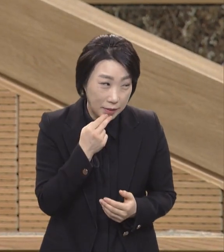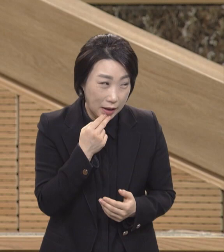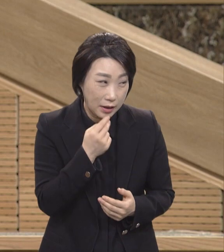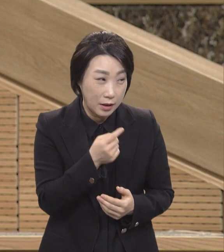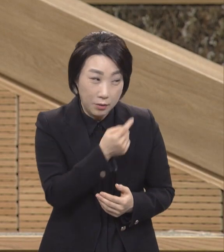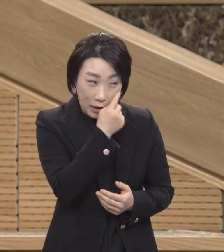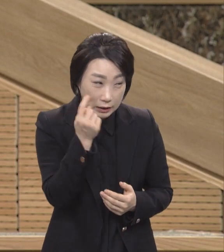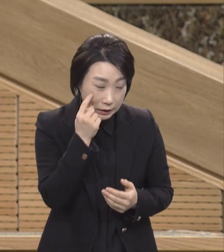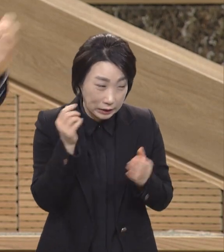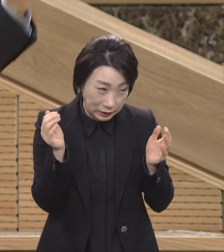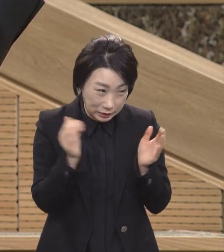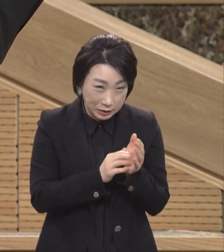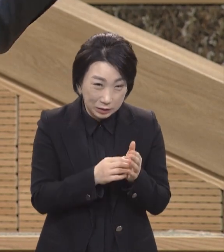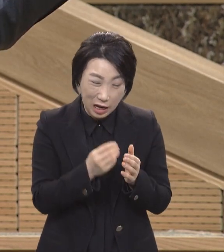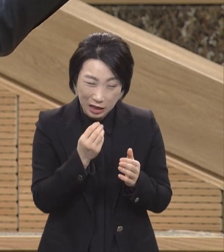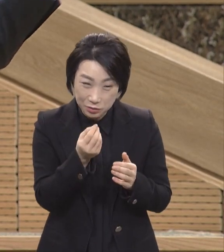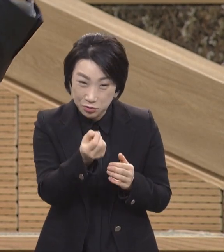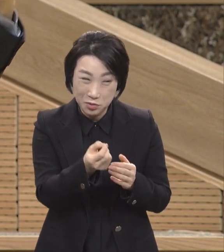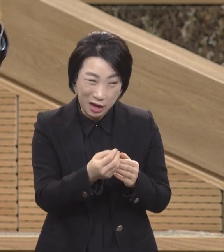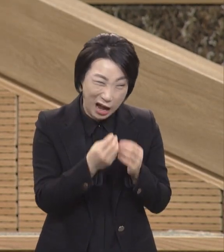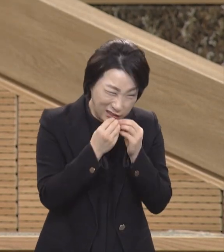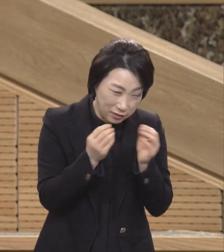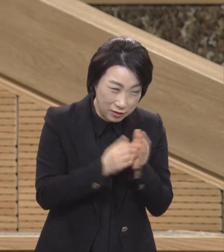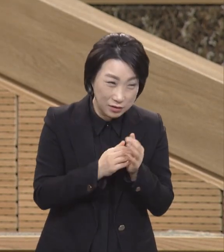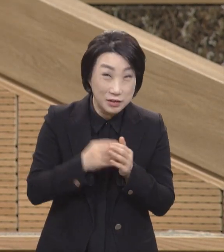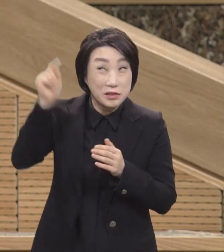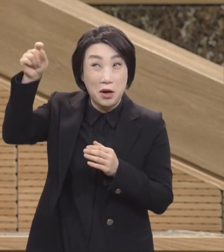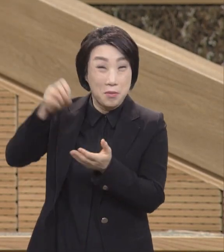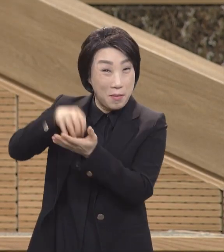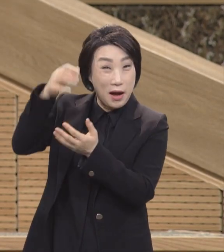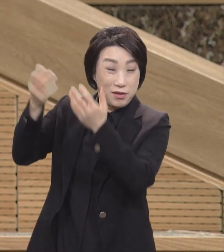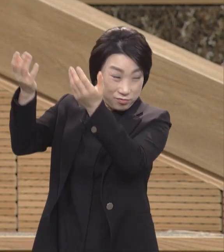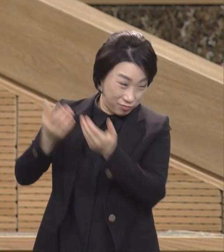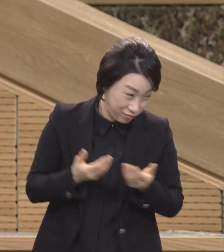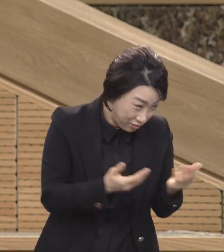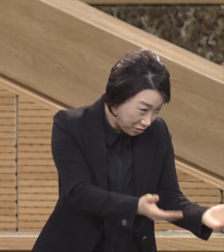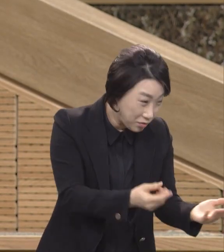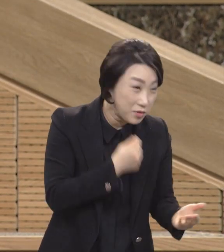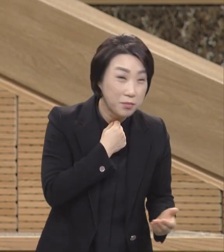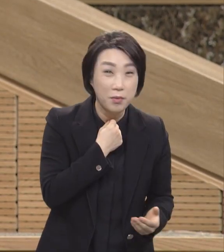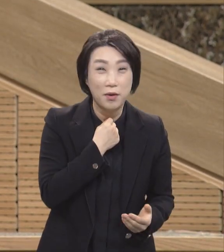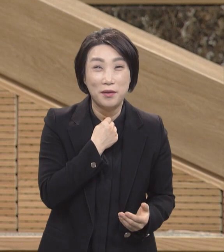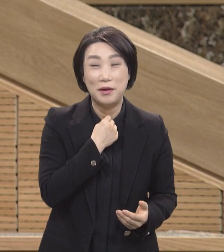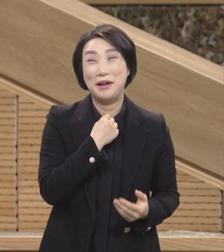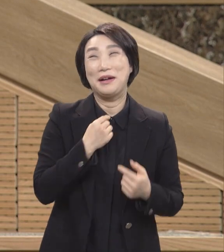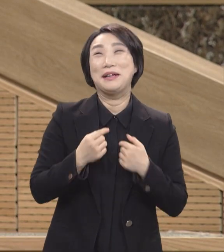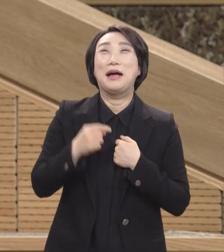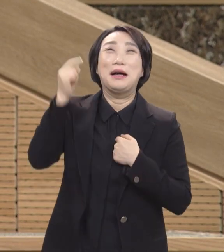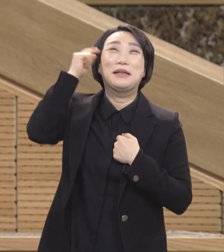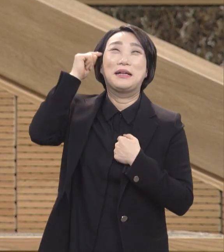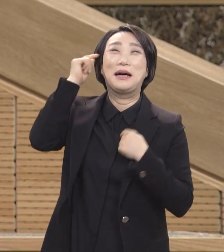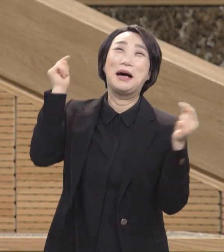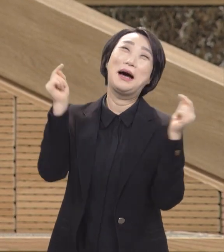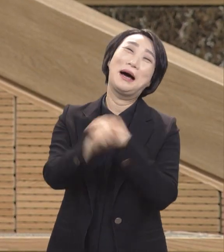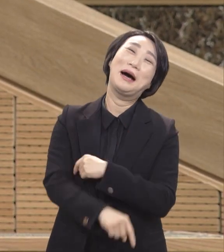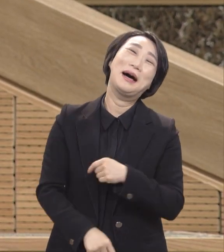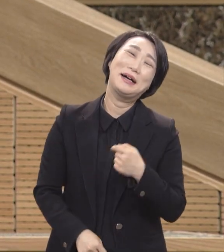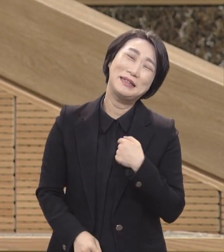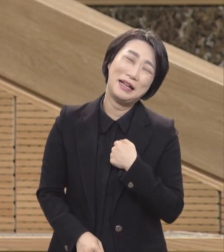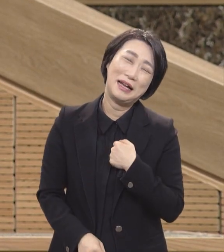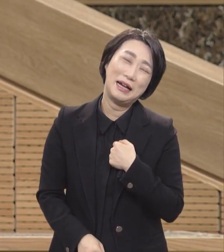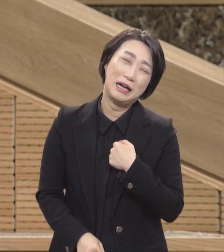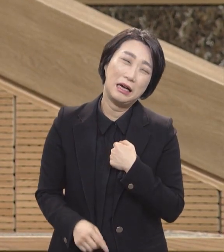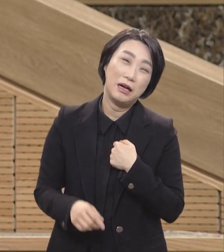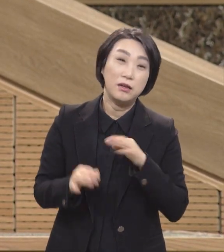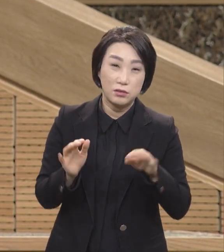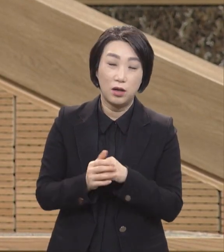조금 잡수시고 선반에 있는 빵을 내려서 이제 실컷 먹게 주려고 주시려고 했는데 그 후에